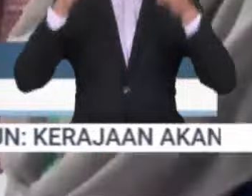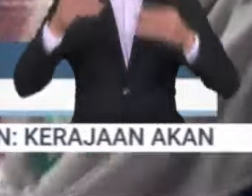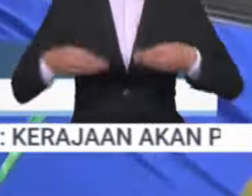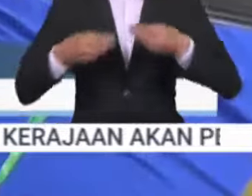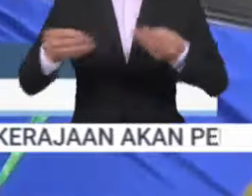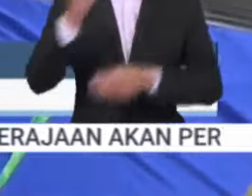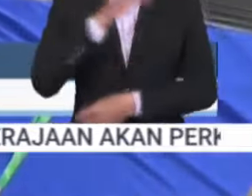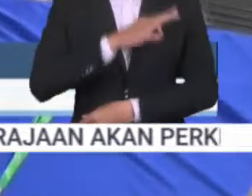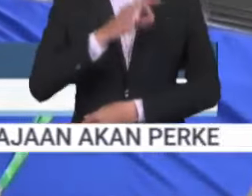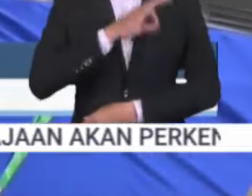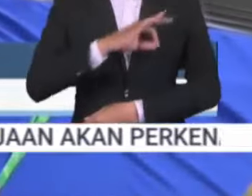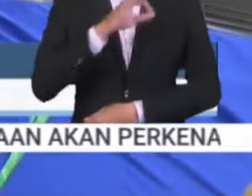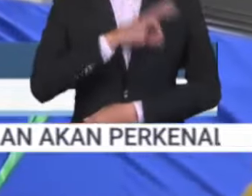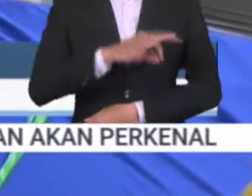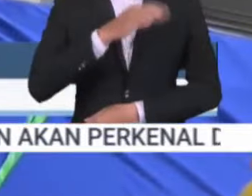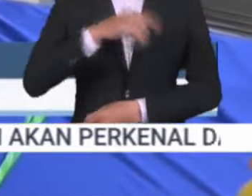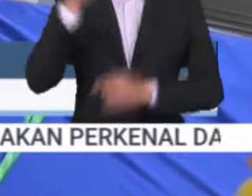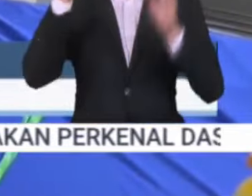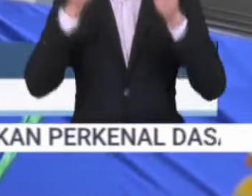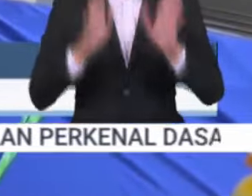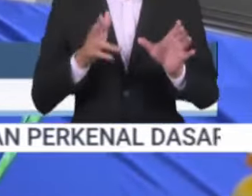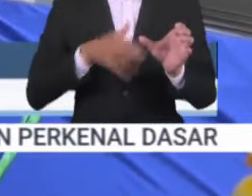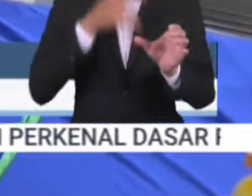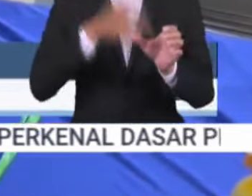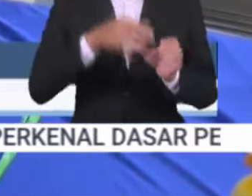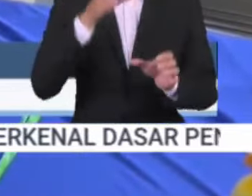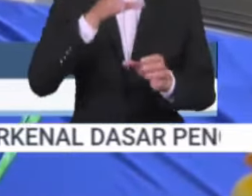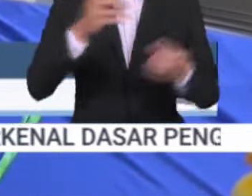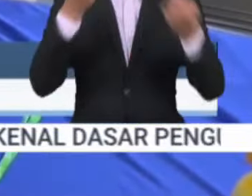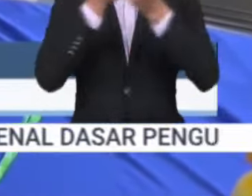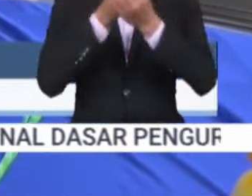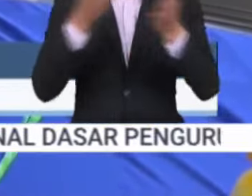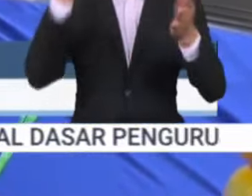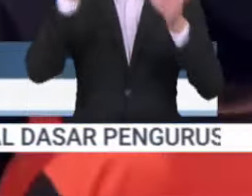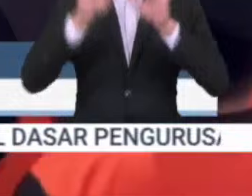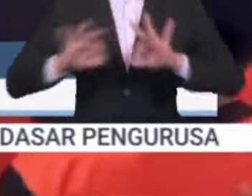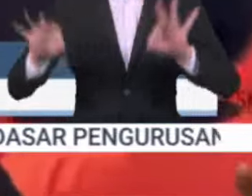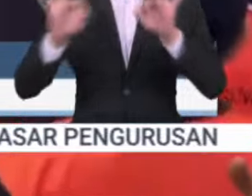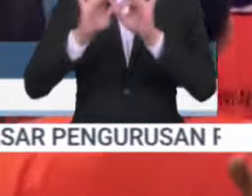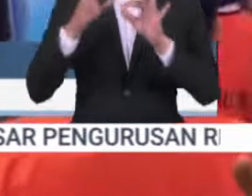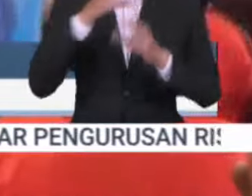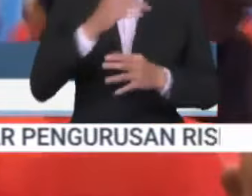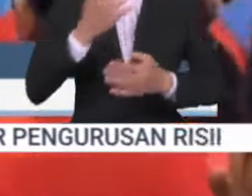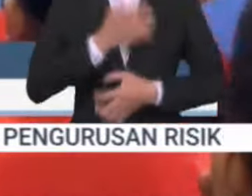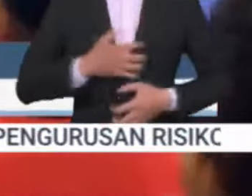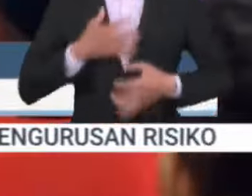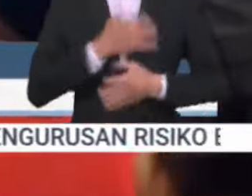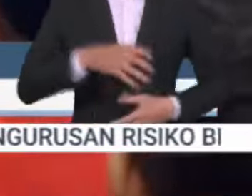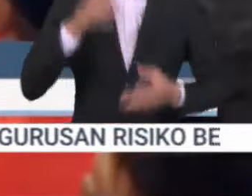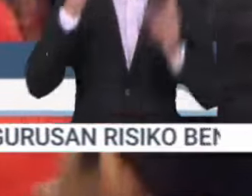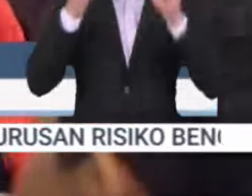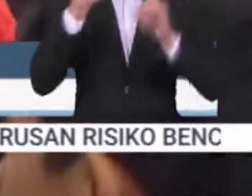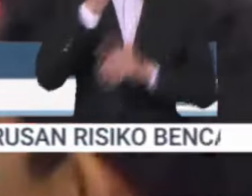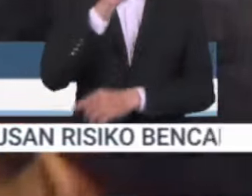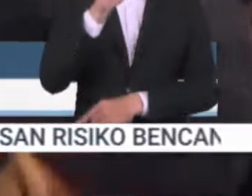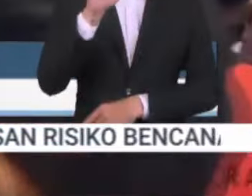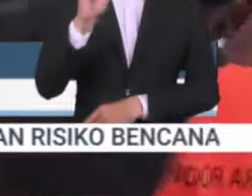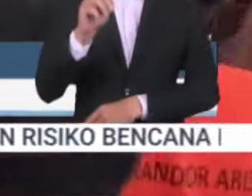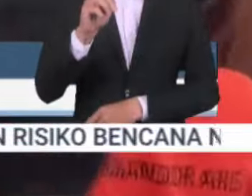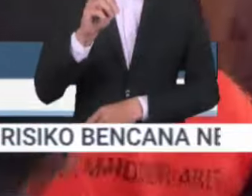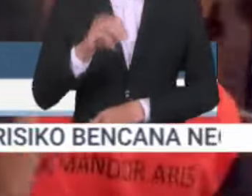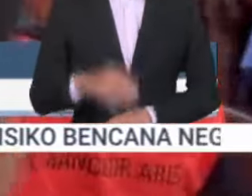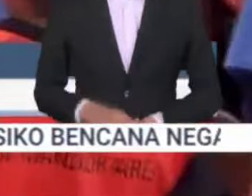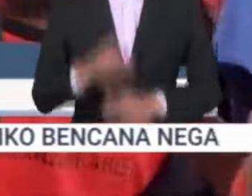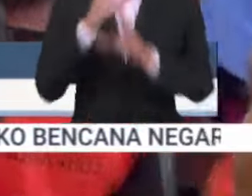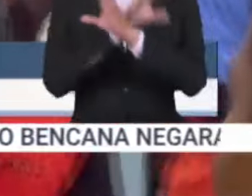memberi faedah dan manfaat kepada peserta di samping pendedahan tentang kepentingan dan keseronokan pendidikan STEM. Ujarnya, di